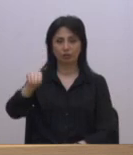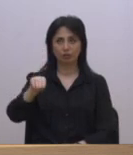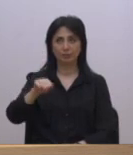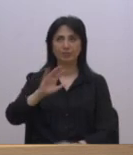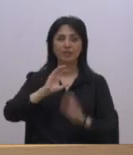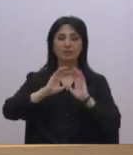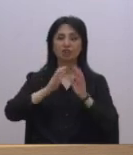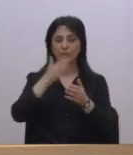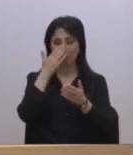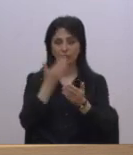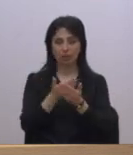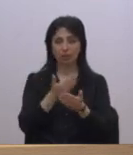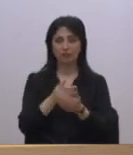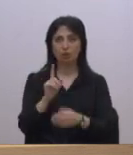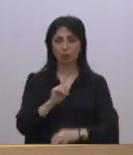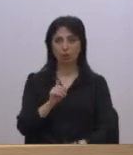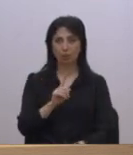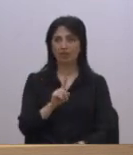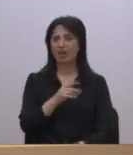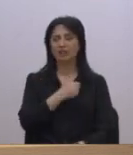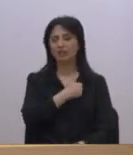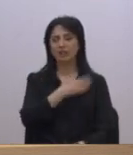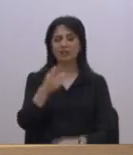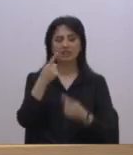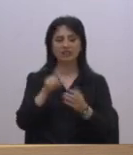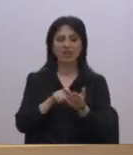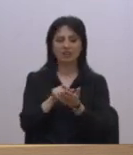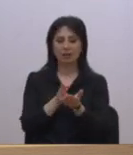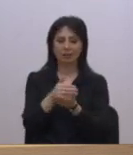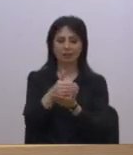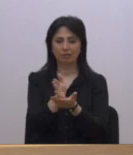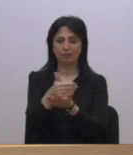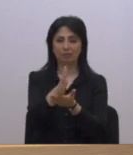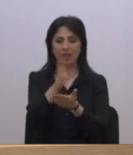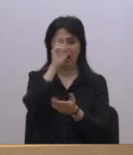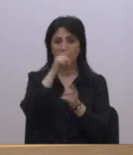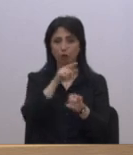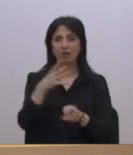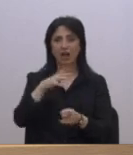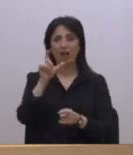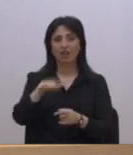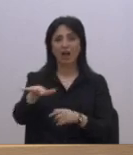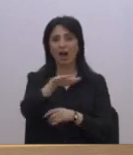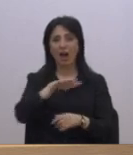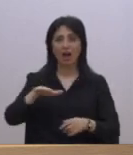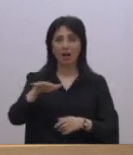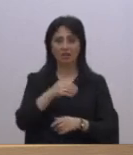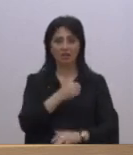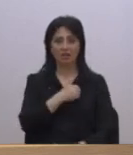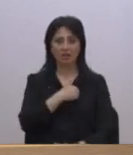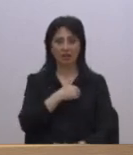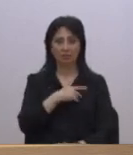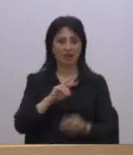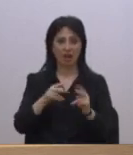მთელ მსოფლიოს აჩვენა, რომ რაც არ უნდა სხვა აგზას დაადგეს საქართველოს ხელისუფლება, საქართველი ხალხის ნება